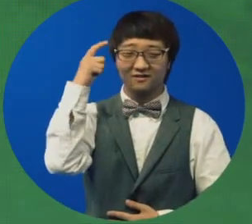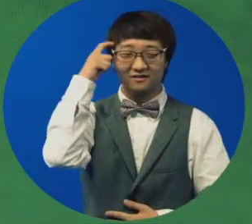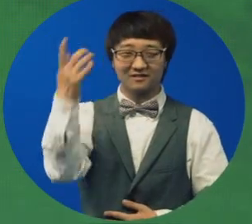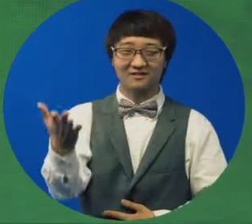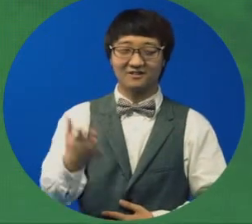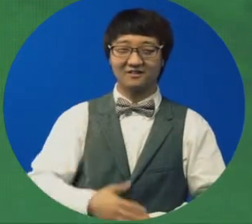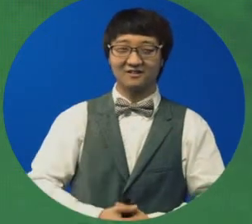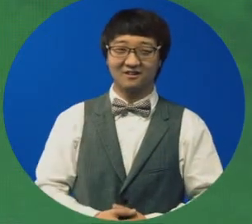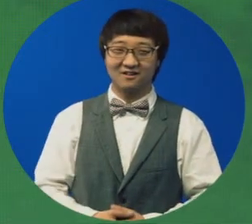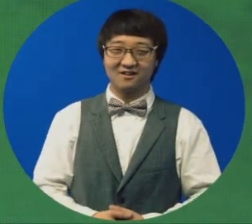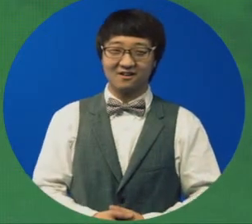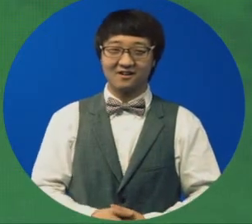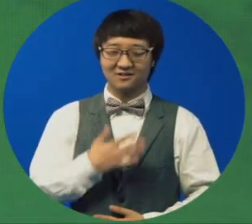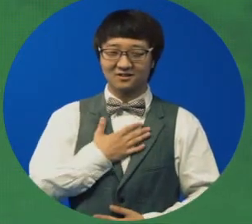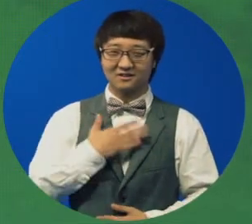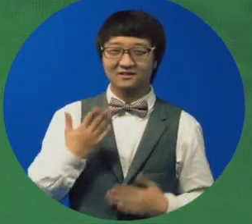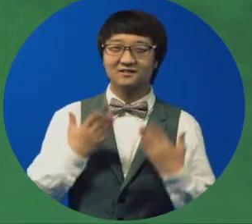하나님, 저를 드리겠습니다.